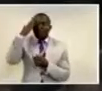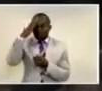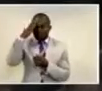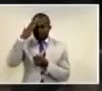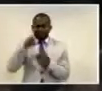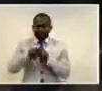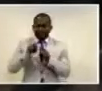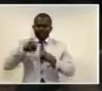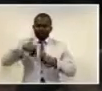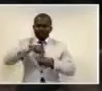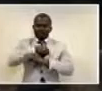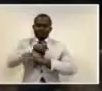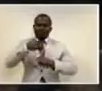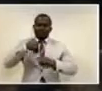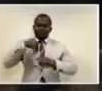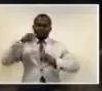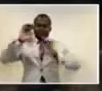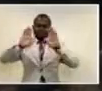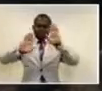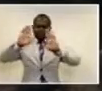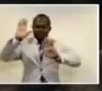natwe tuzagira uruhare rwacu